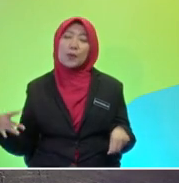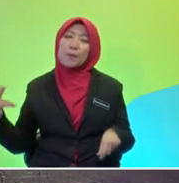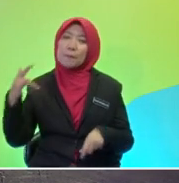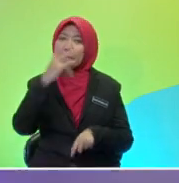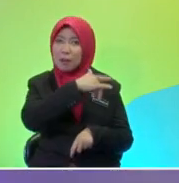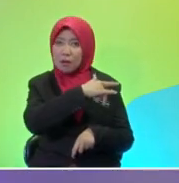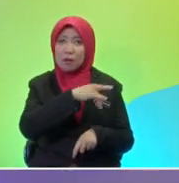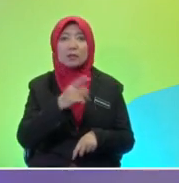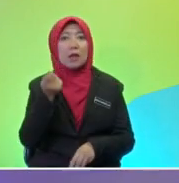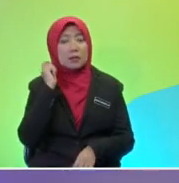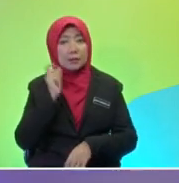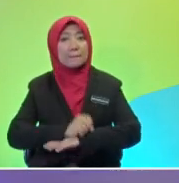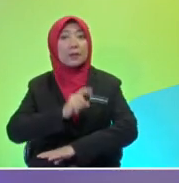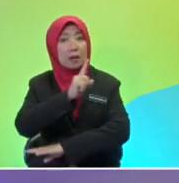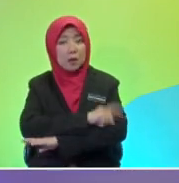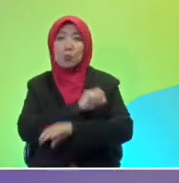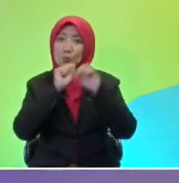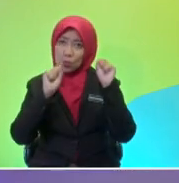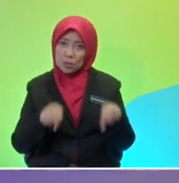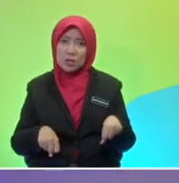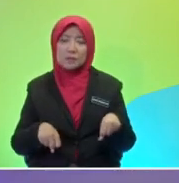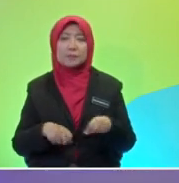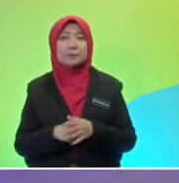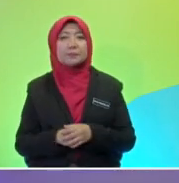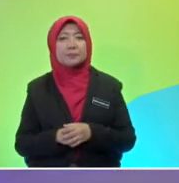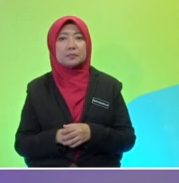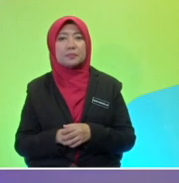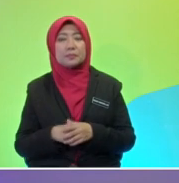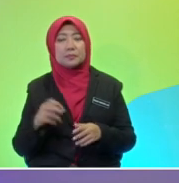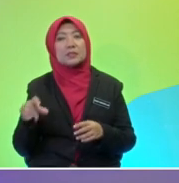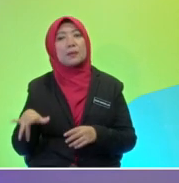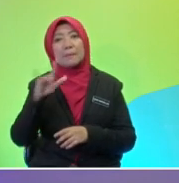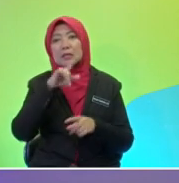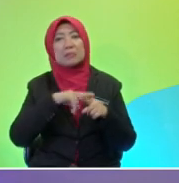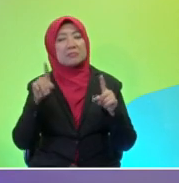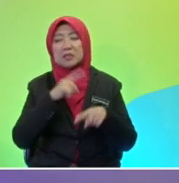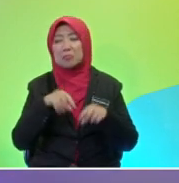tadi dia pun boleh terbang tapi tak boleh terbang tinggi